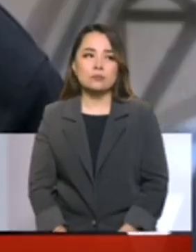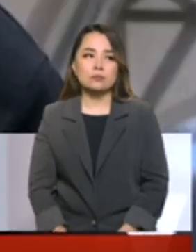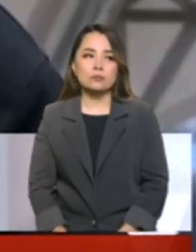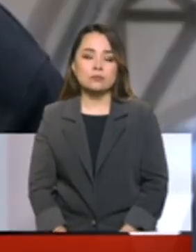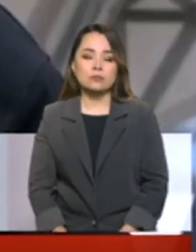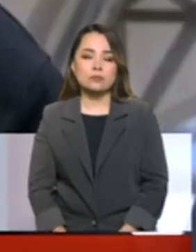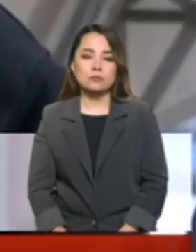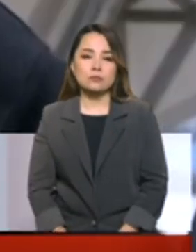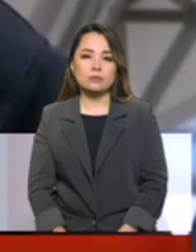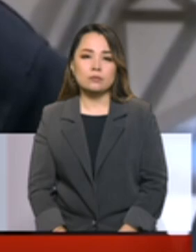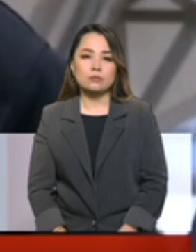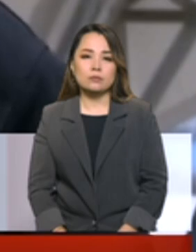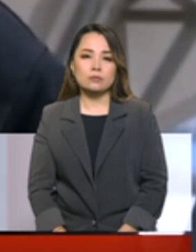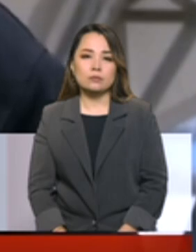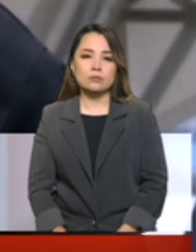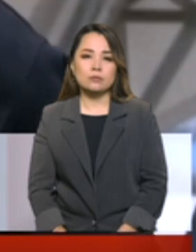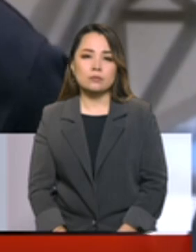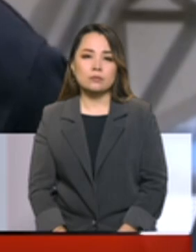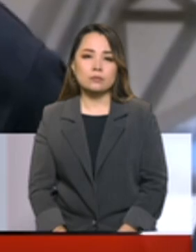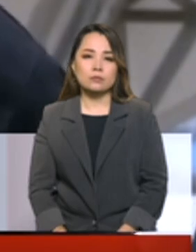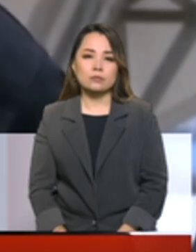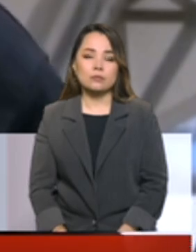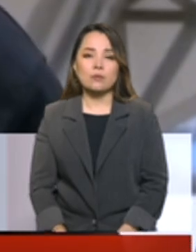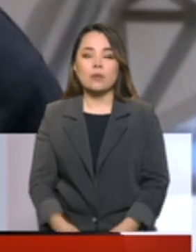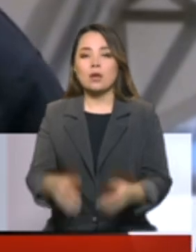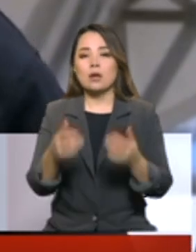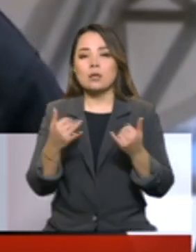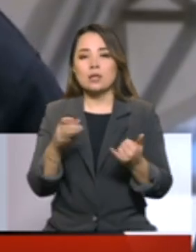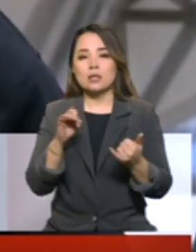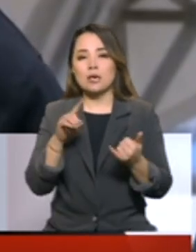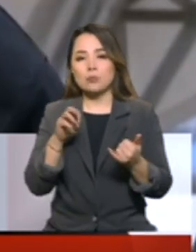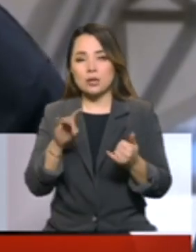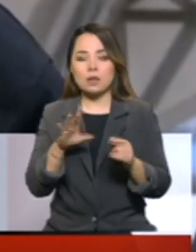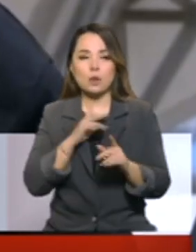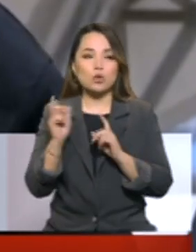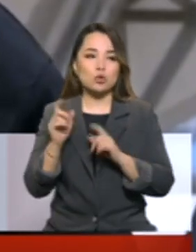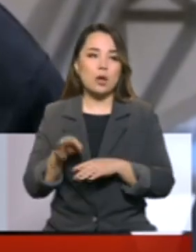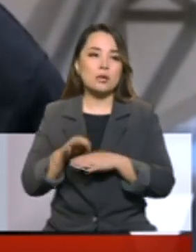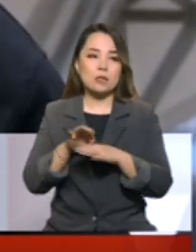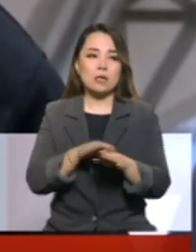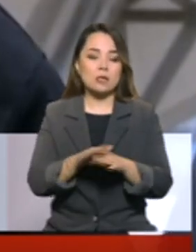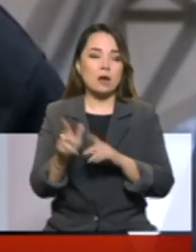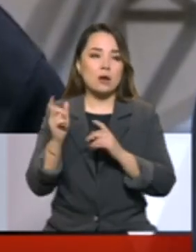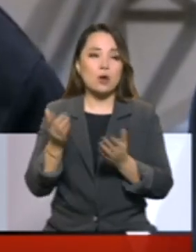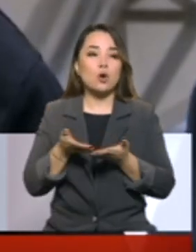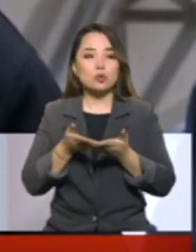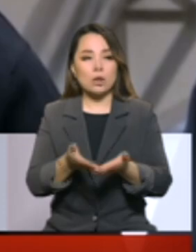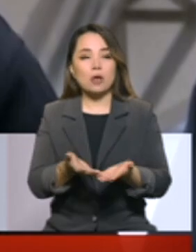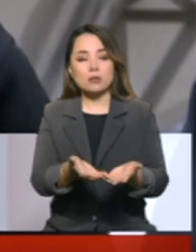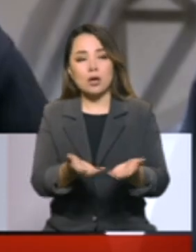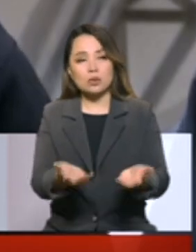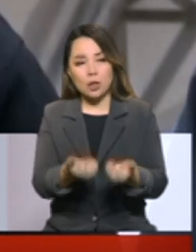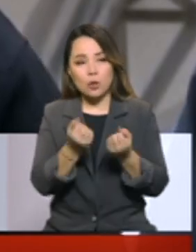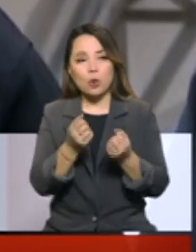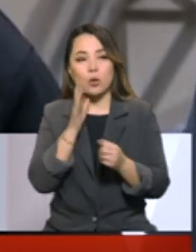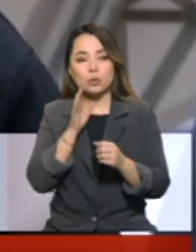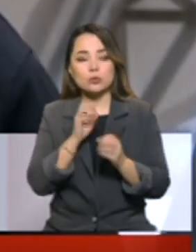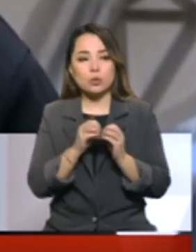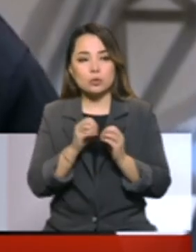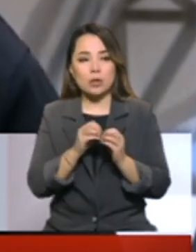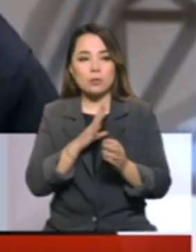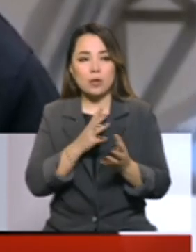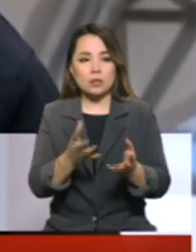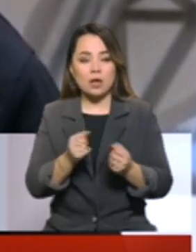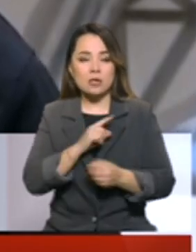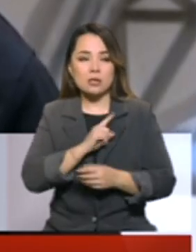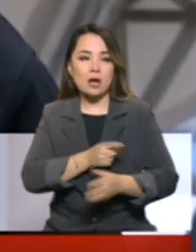Zonguldak ile Karadeniz Ereğli ilçemizdeki bu Zonguldak'tan İzmir'ge jük aparu üçin jolga çıkkan kemeden kutqaru dabıl taŋerteŋ saat 10'larda alındı. Alayda